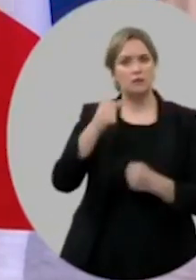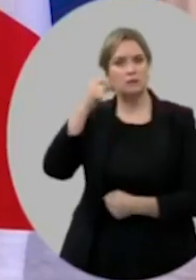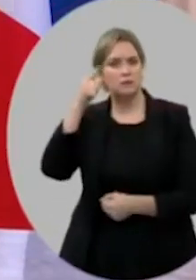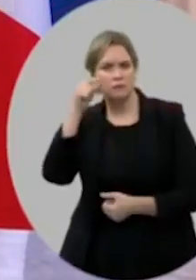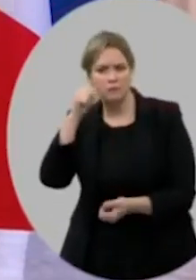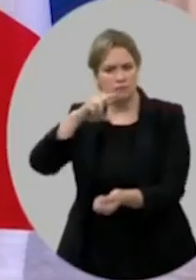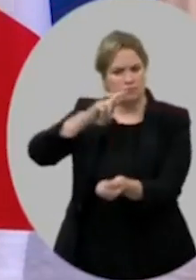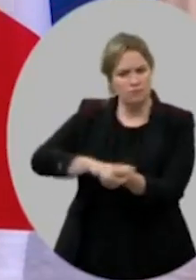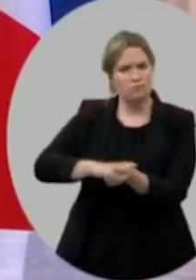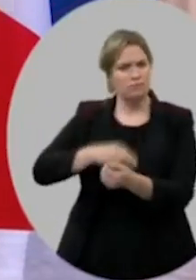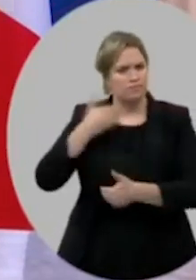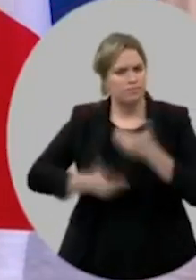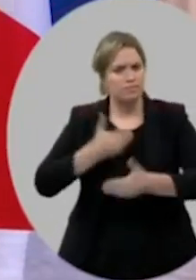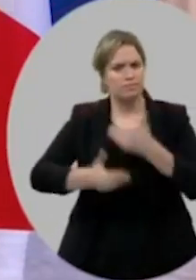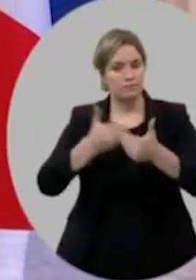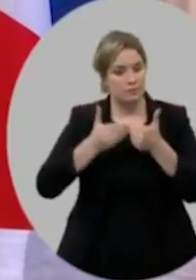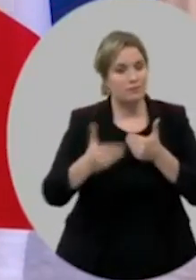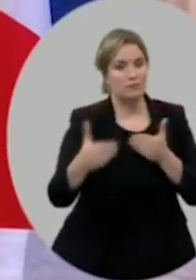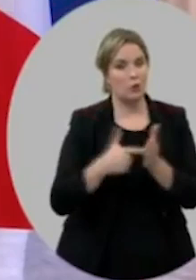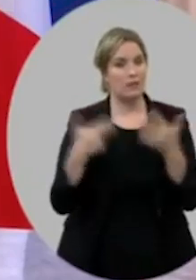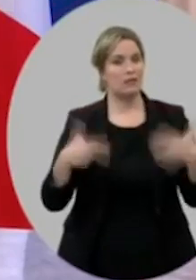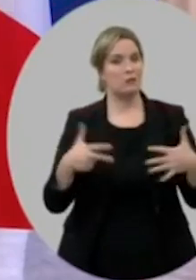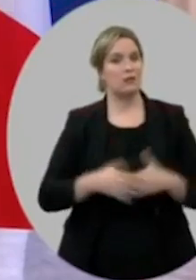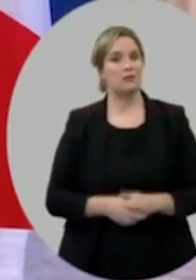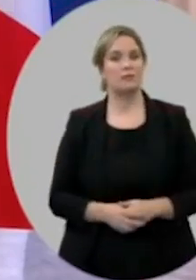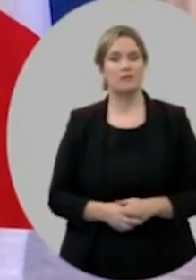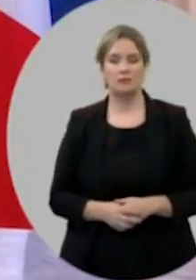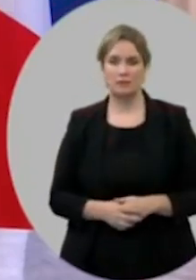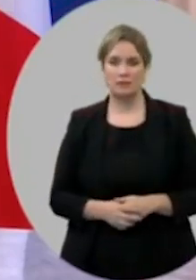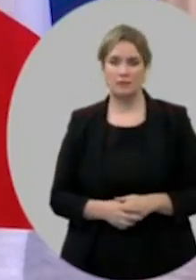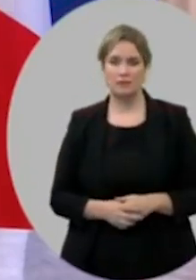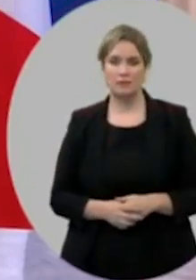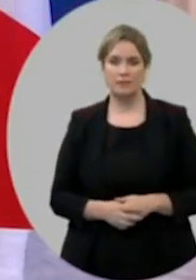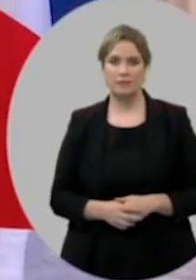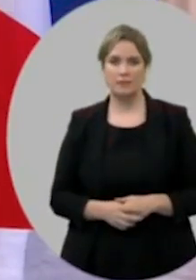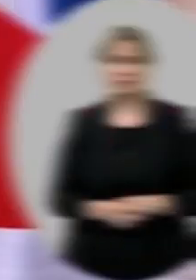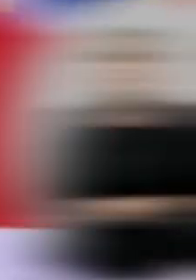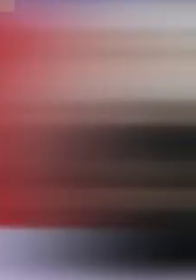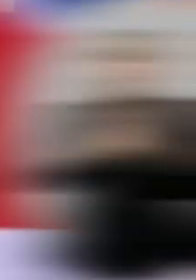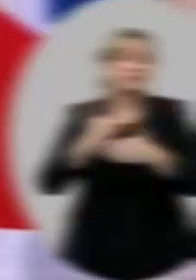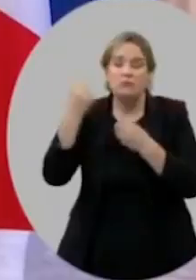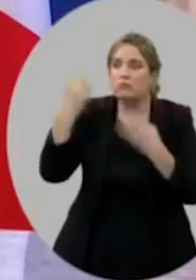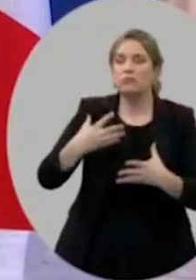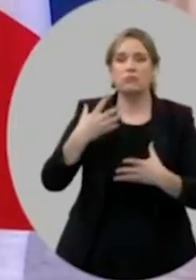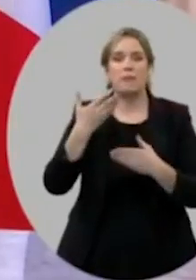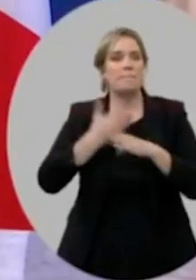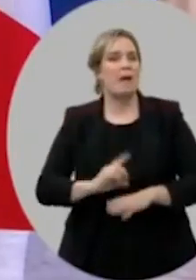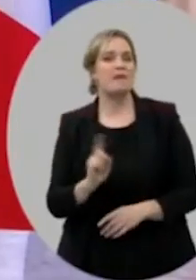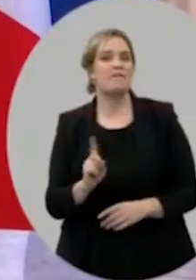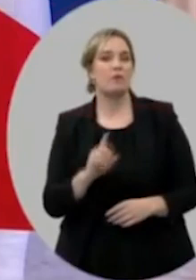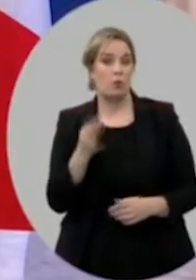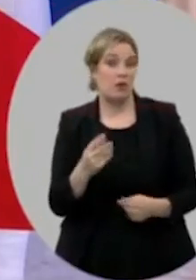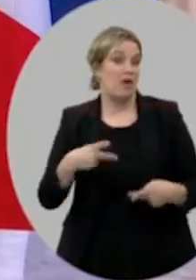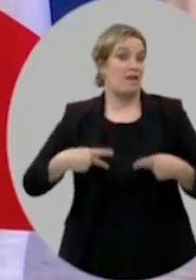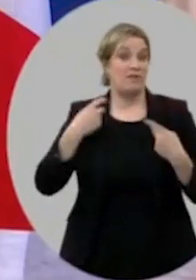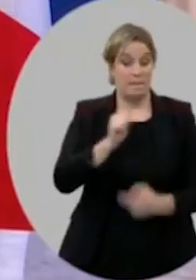rythme, la même intensité pour changer progressivement notre économie. Vous aurez peut-être dans vos